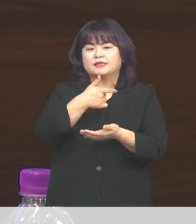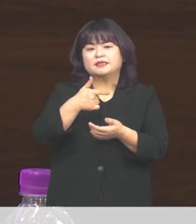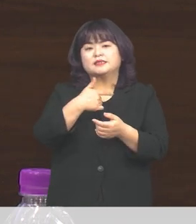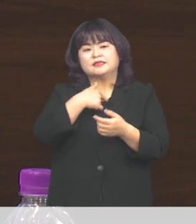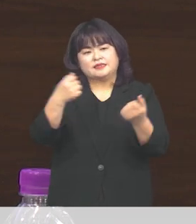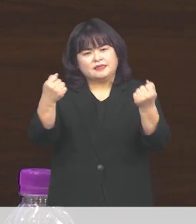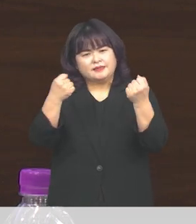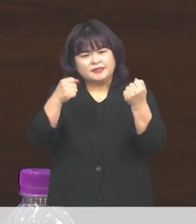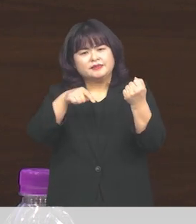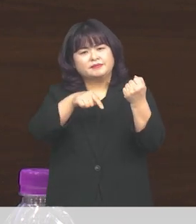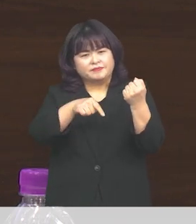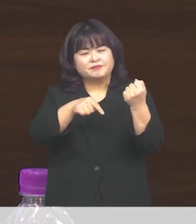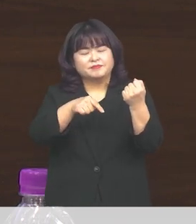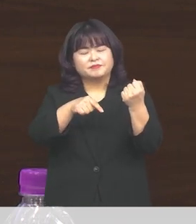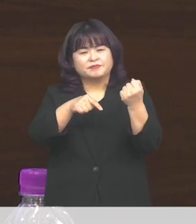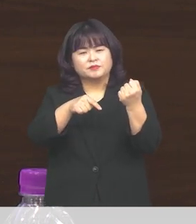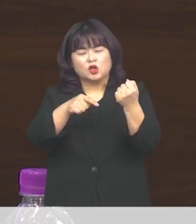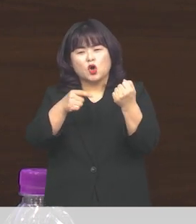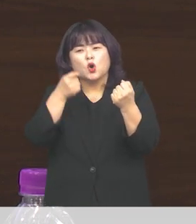그 힘이